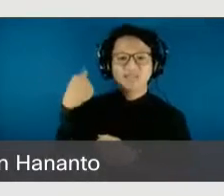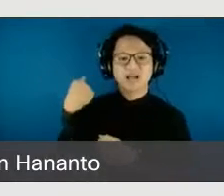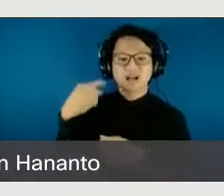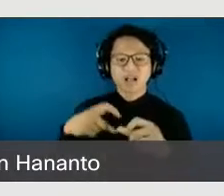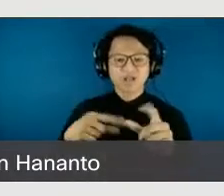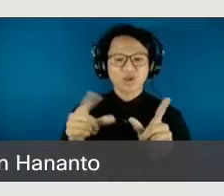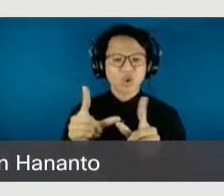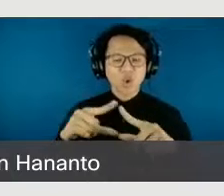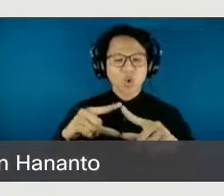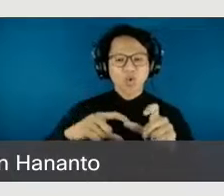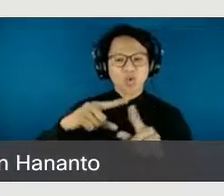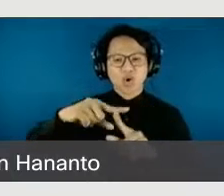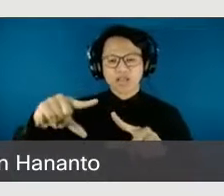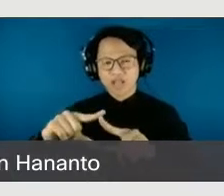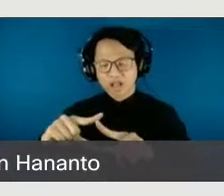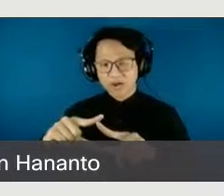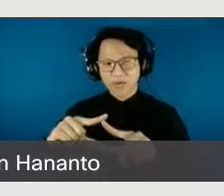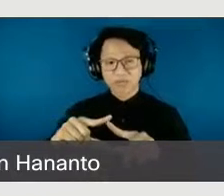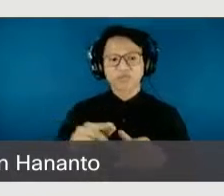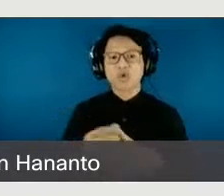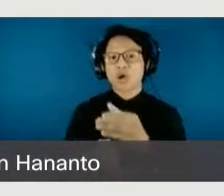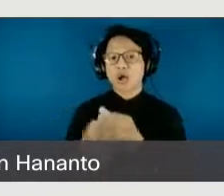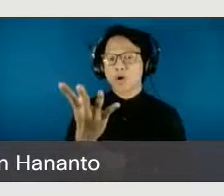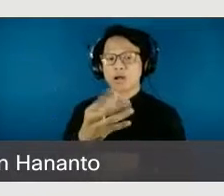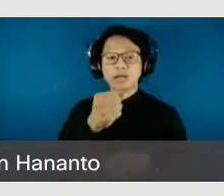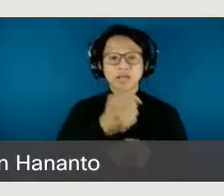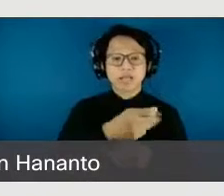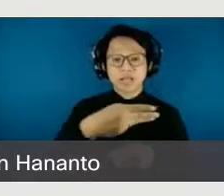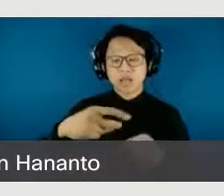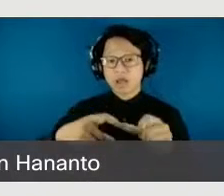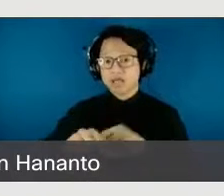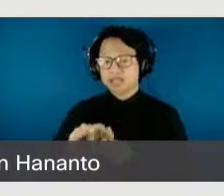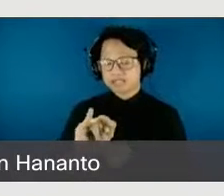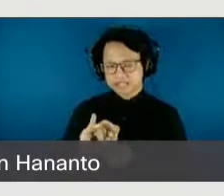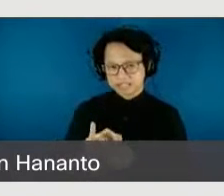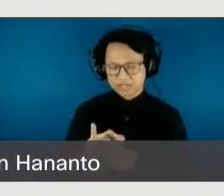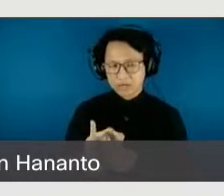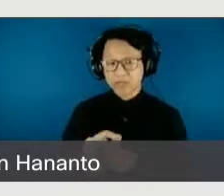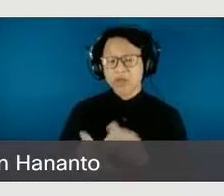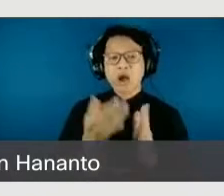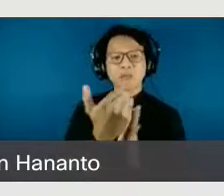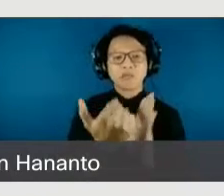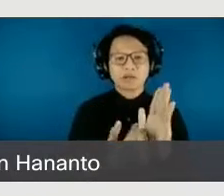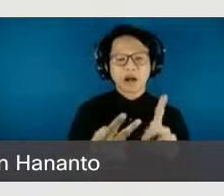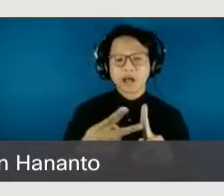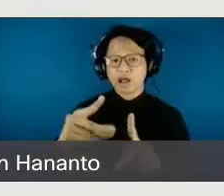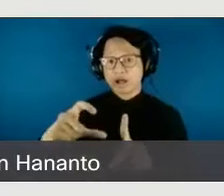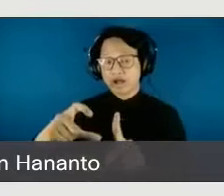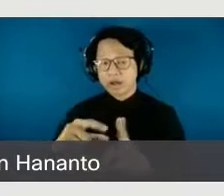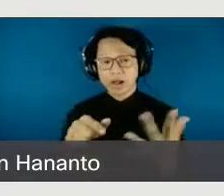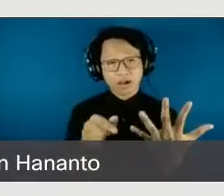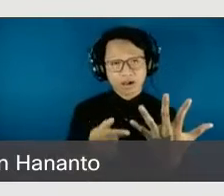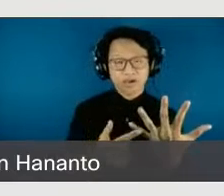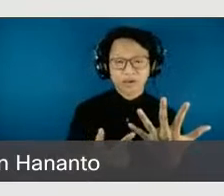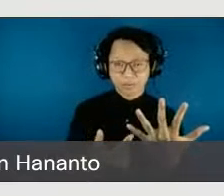dan untuk pengembangan GESI di kebijakan-kebijakan HRD. Kemudian yang kelima adalah